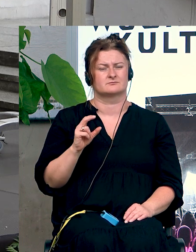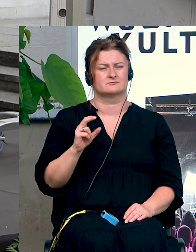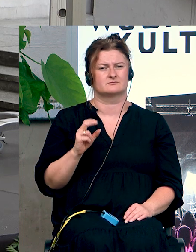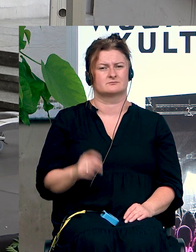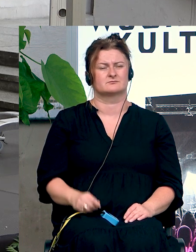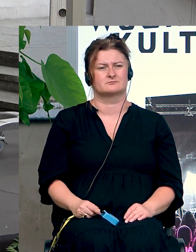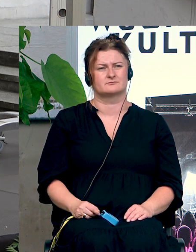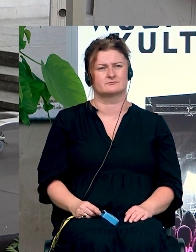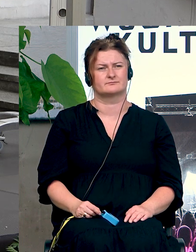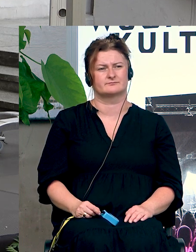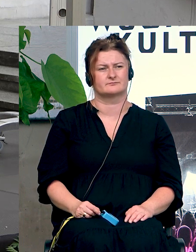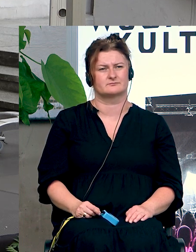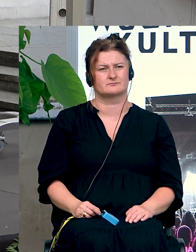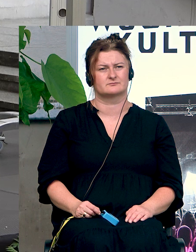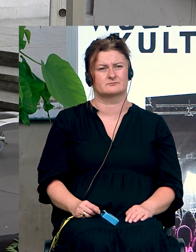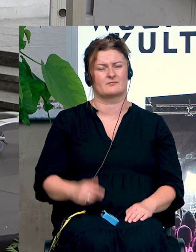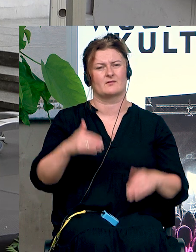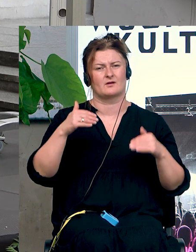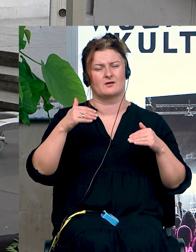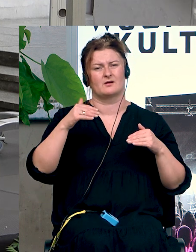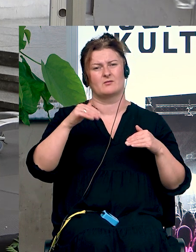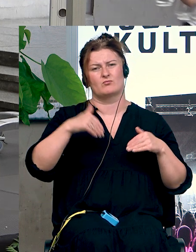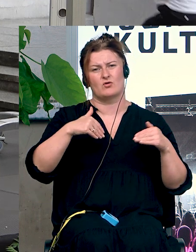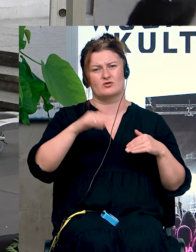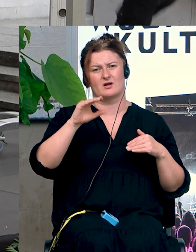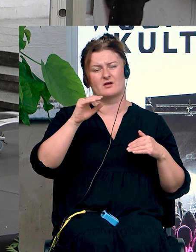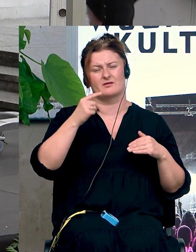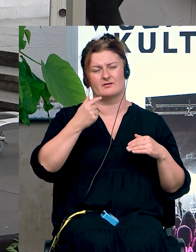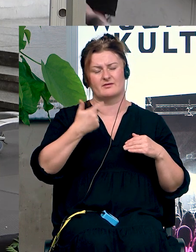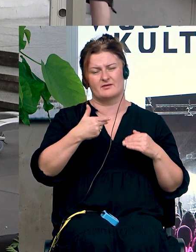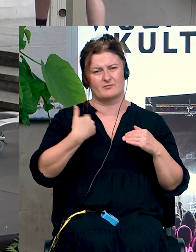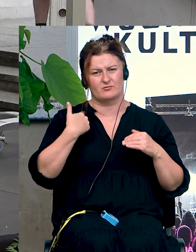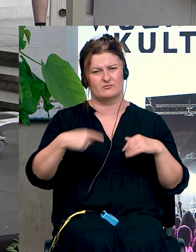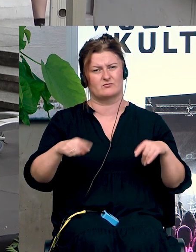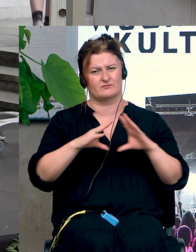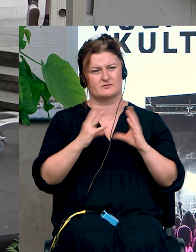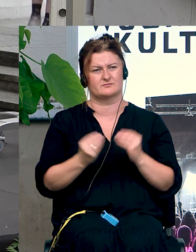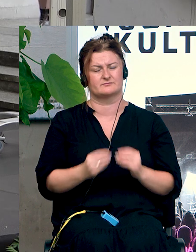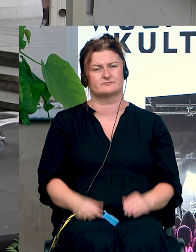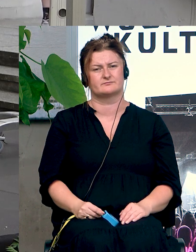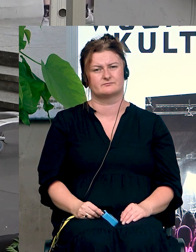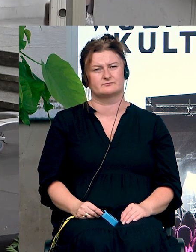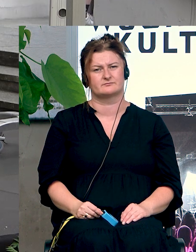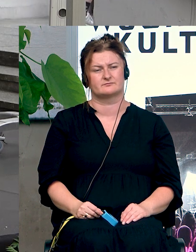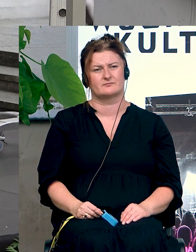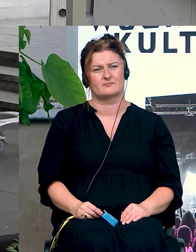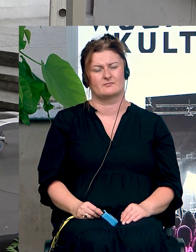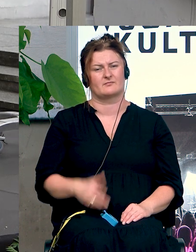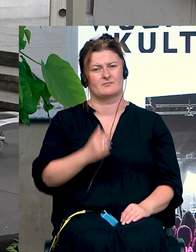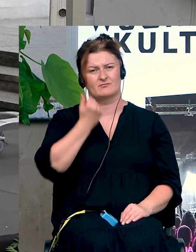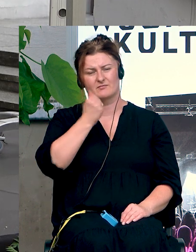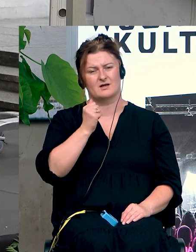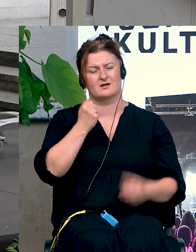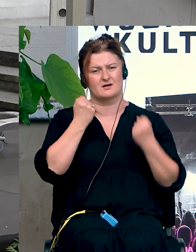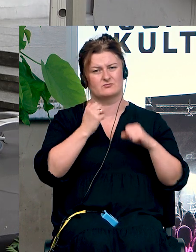може... Може, Андрухович просто не все знає. Як то Андрухович? Але це дуже дивно, тому що... Це супер дивно, тому що одну